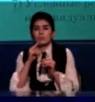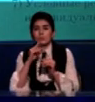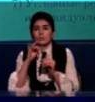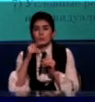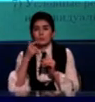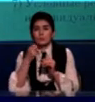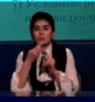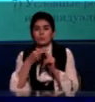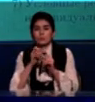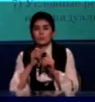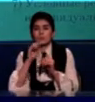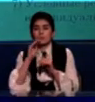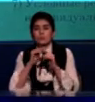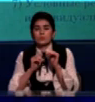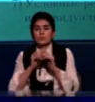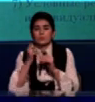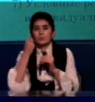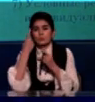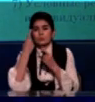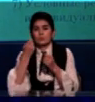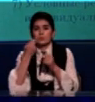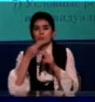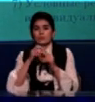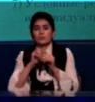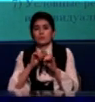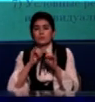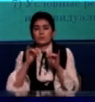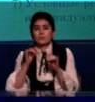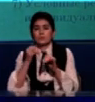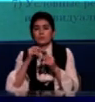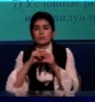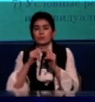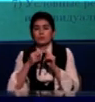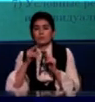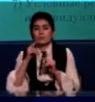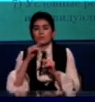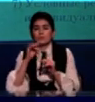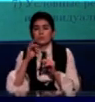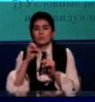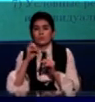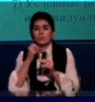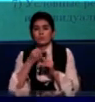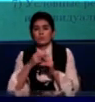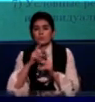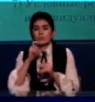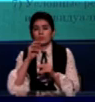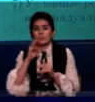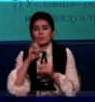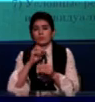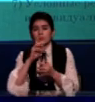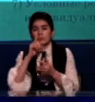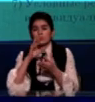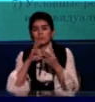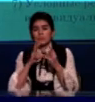где происходит переработка информации, вырабатывается программа действия, формируется эталон